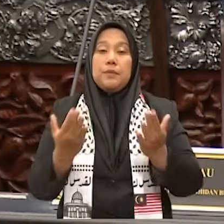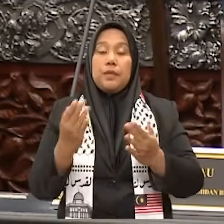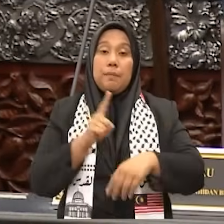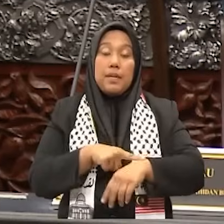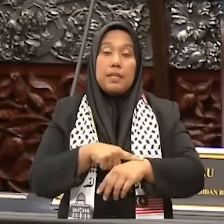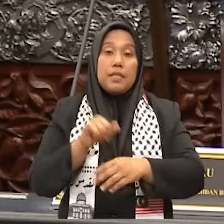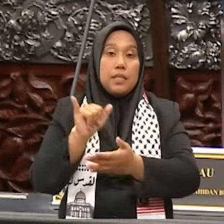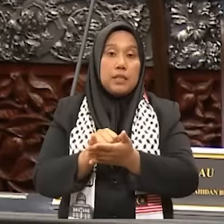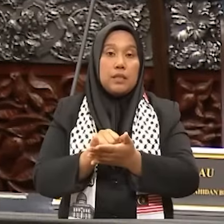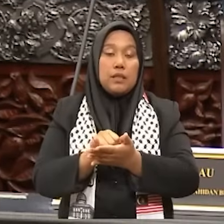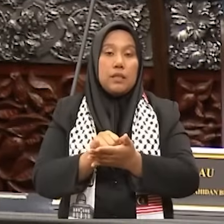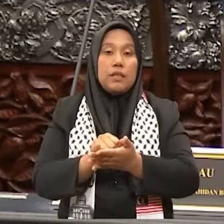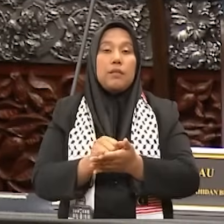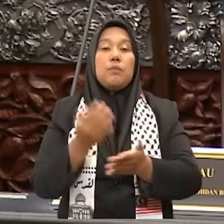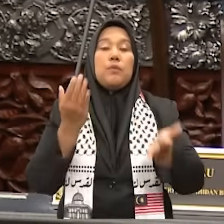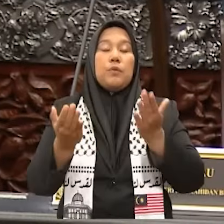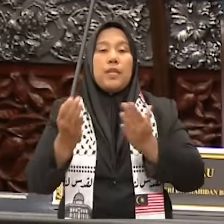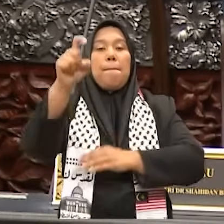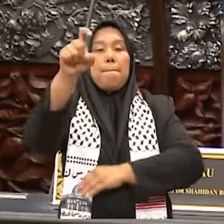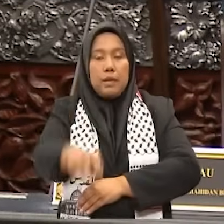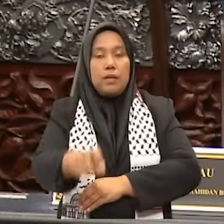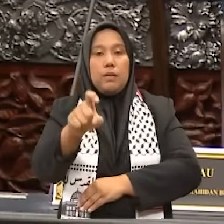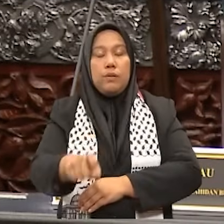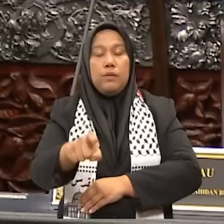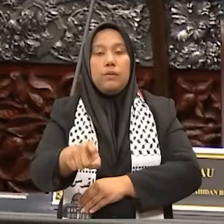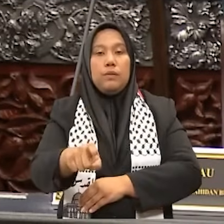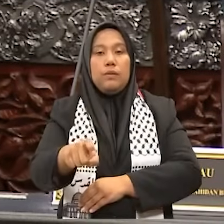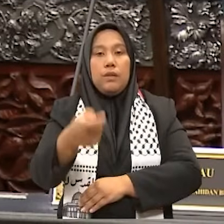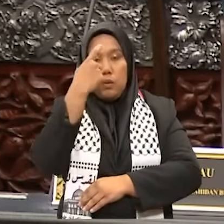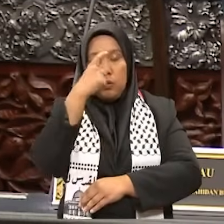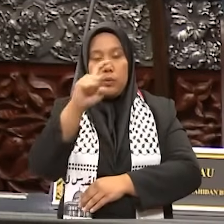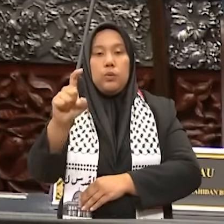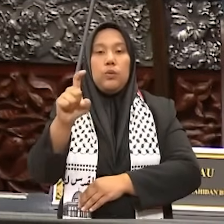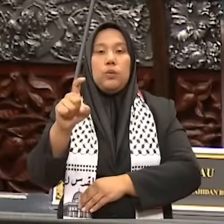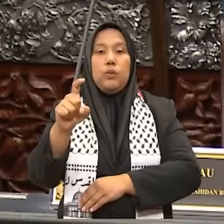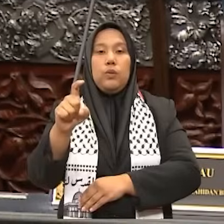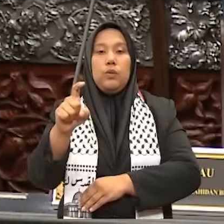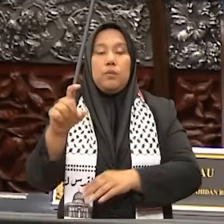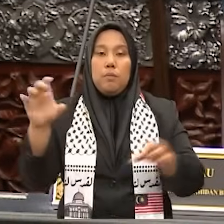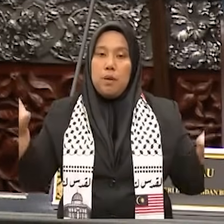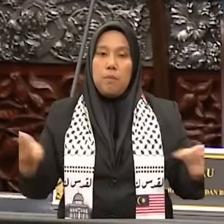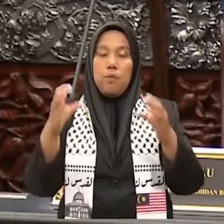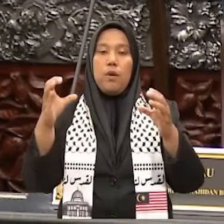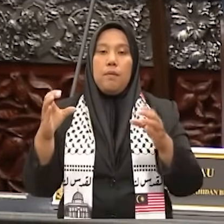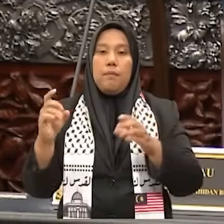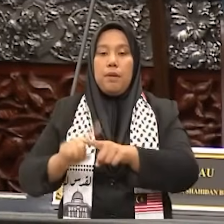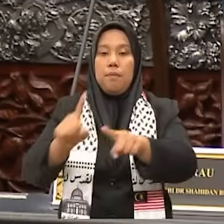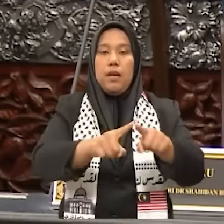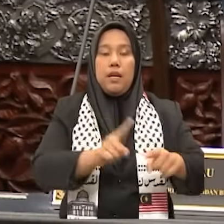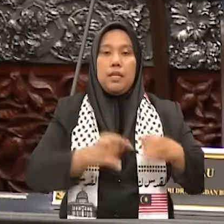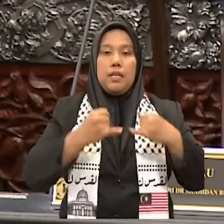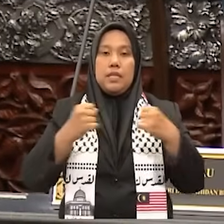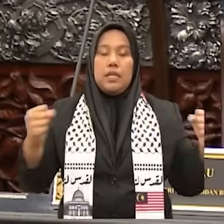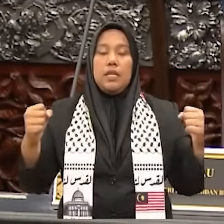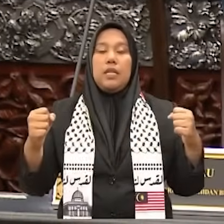ada kewajaran untuk mengadakan pelbagai jenis penerangan, bukan